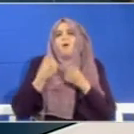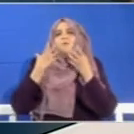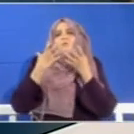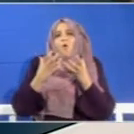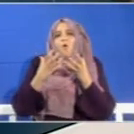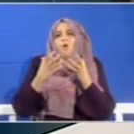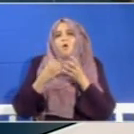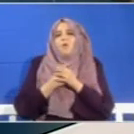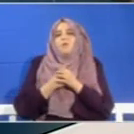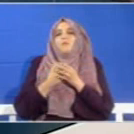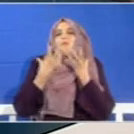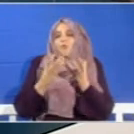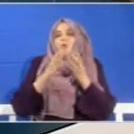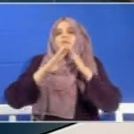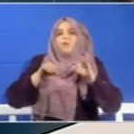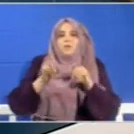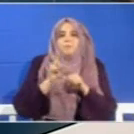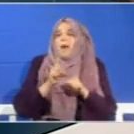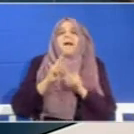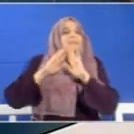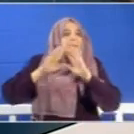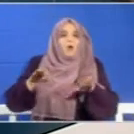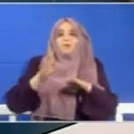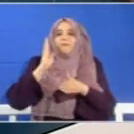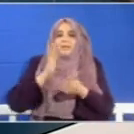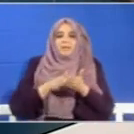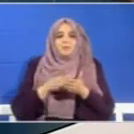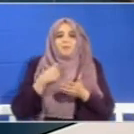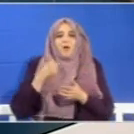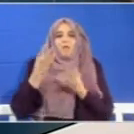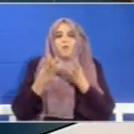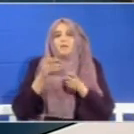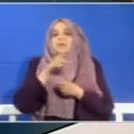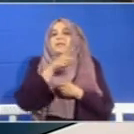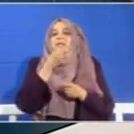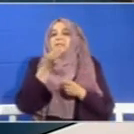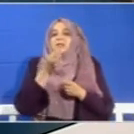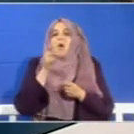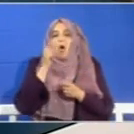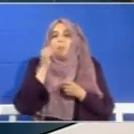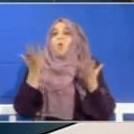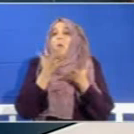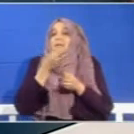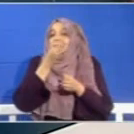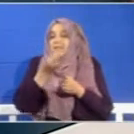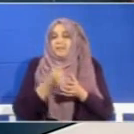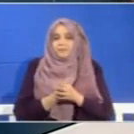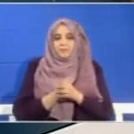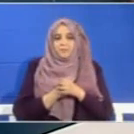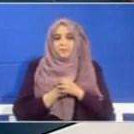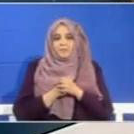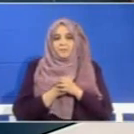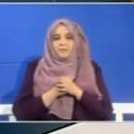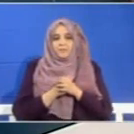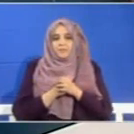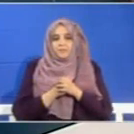بلي راكي مطلقه. ما حبيت نعرف من الشيخ كيف تلفظ هو وش الكلمه اللي قالها. الكلمه اللي قالها يا